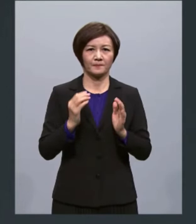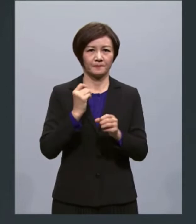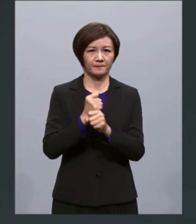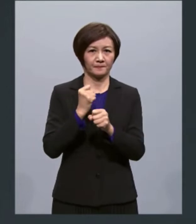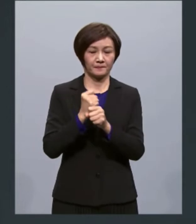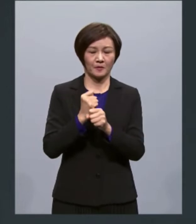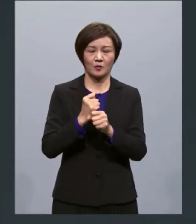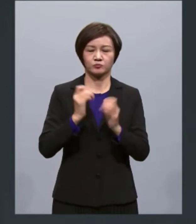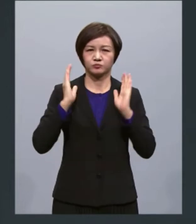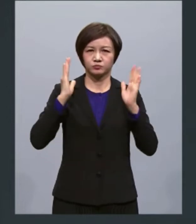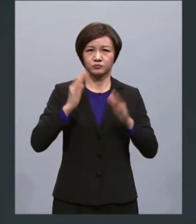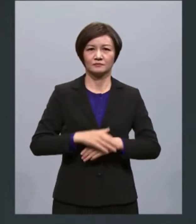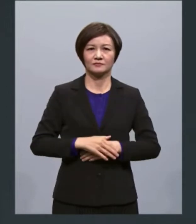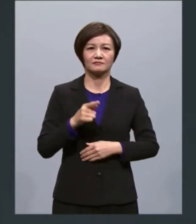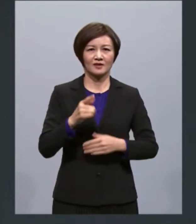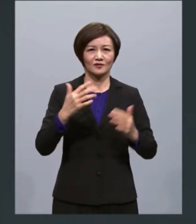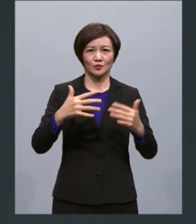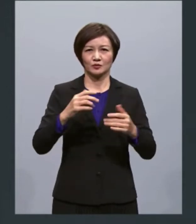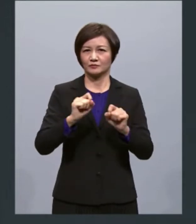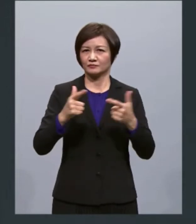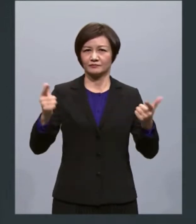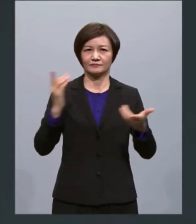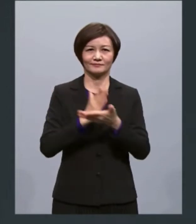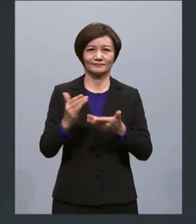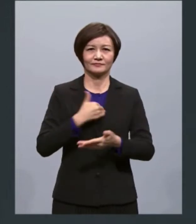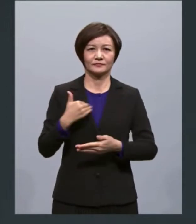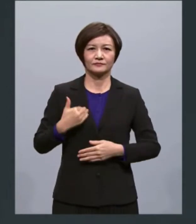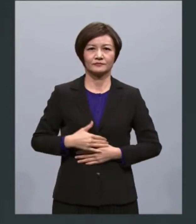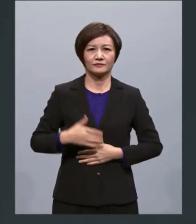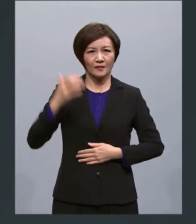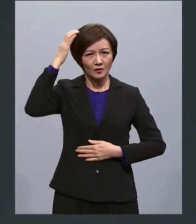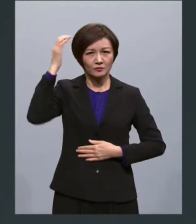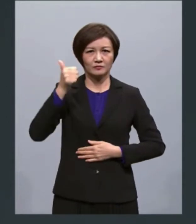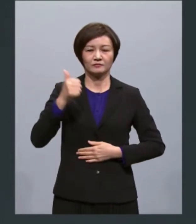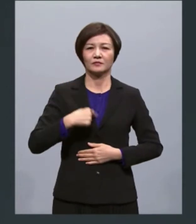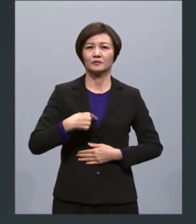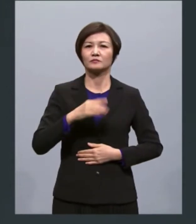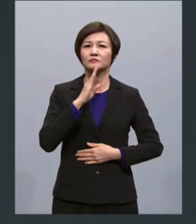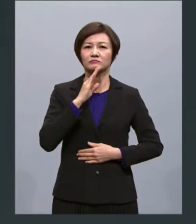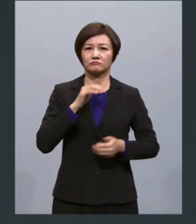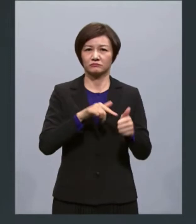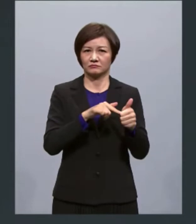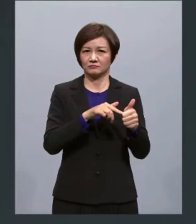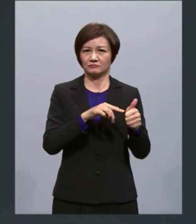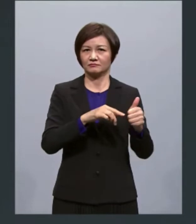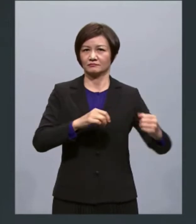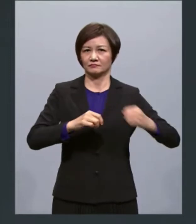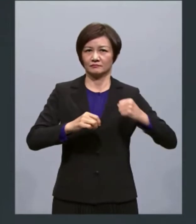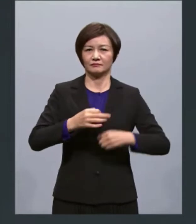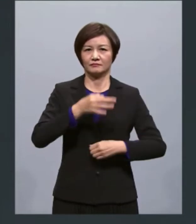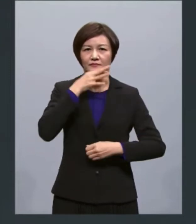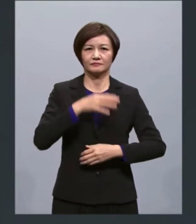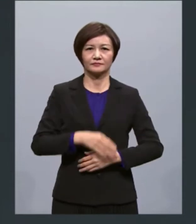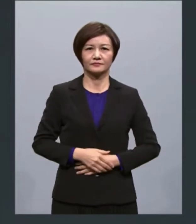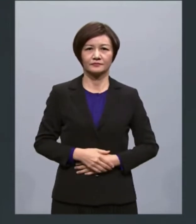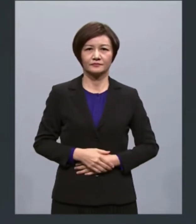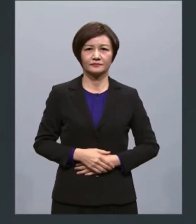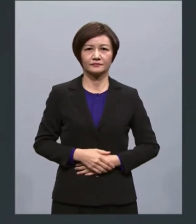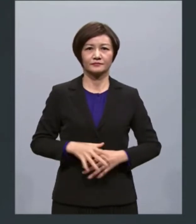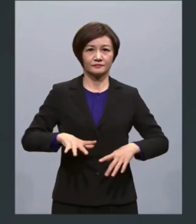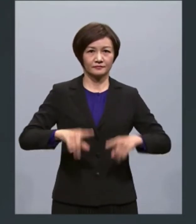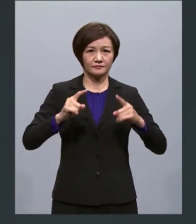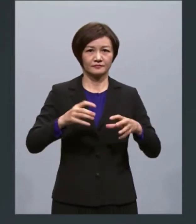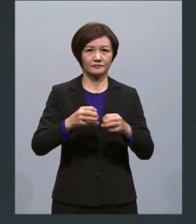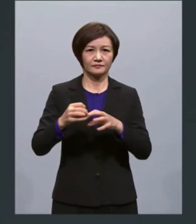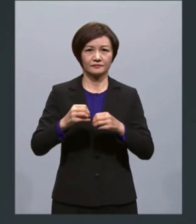作，其实这些问题是可以解决的。柯文哲就是这样的一个领导人。首先，我